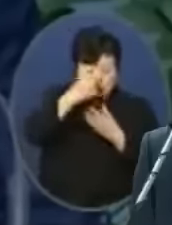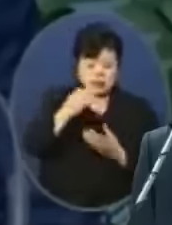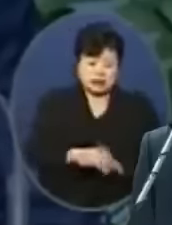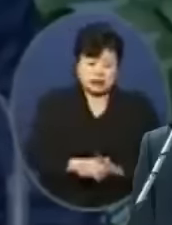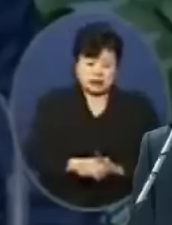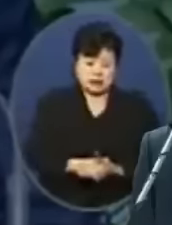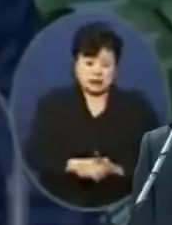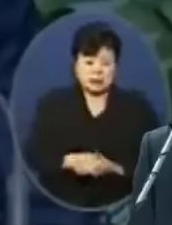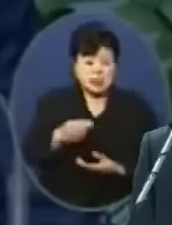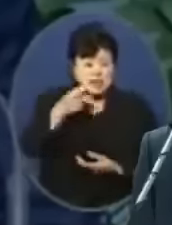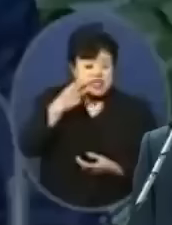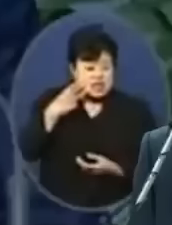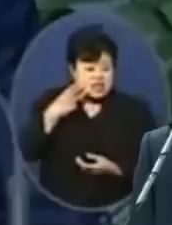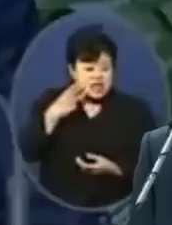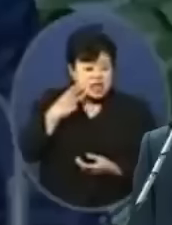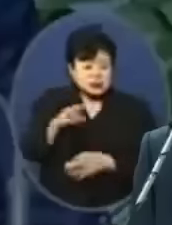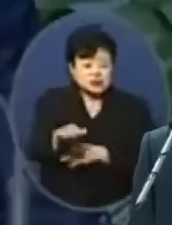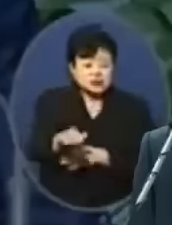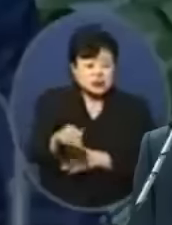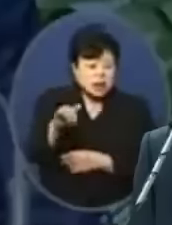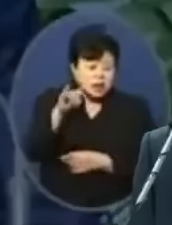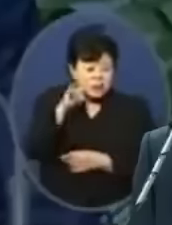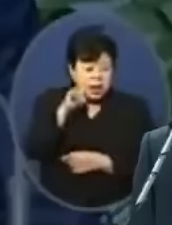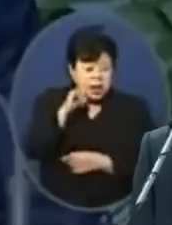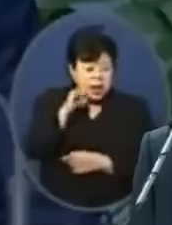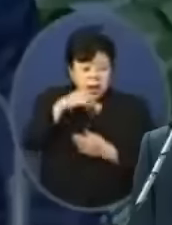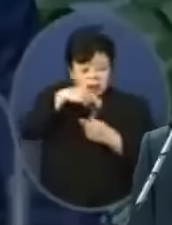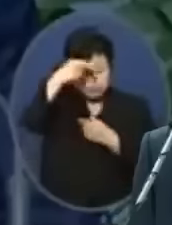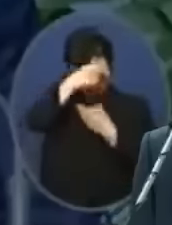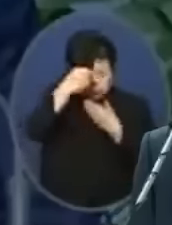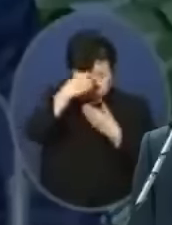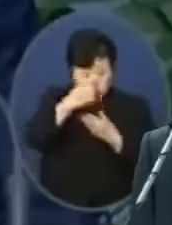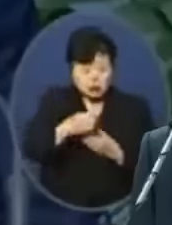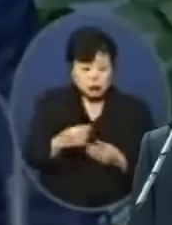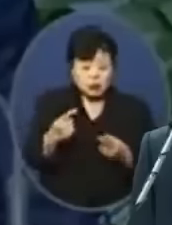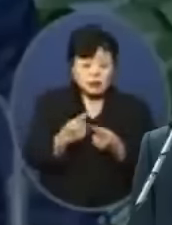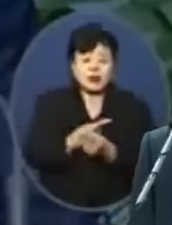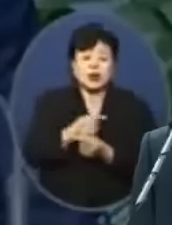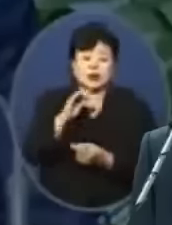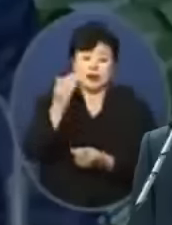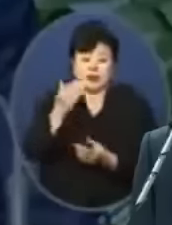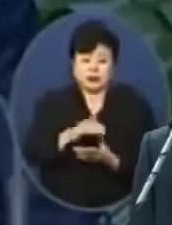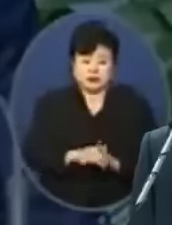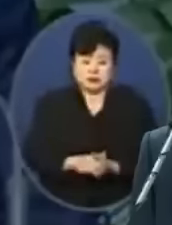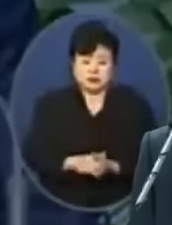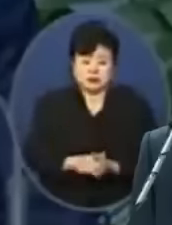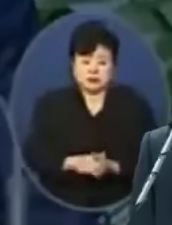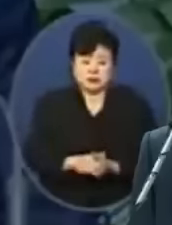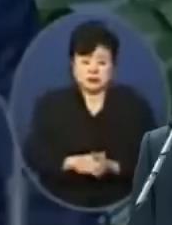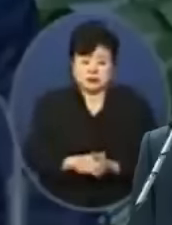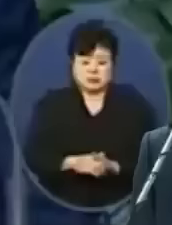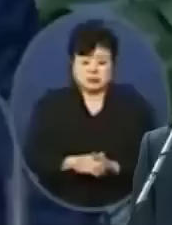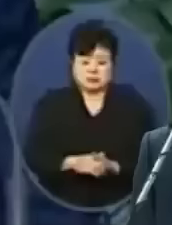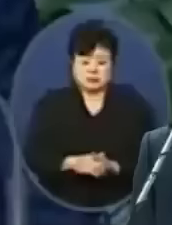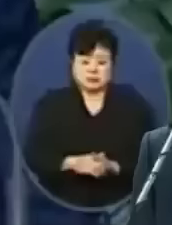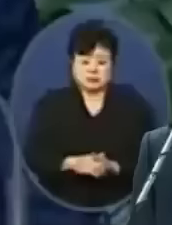시작했어요. 인디안 촌이 마약 중독과 술 중독으로 황폐하게 됐습니다.